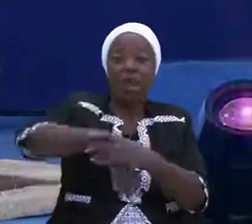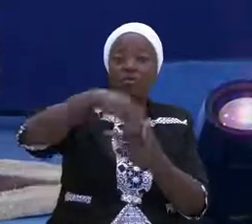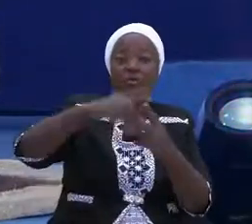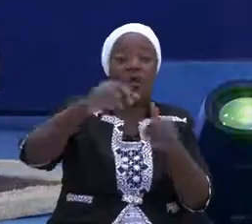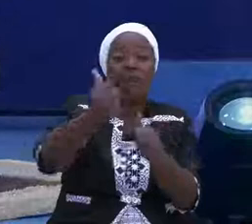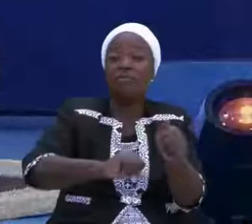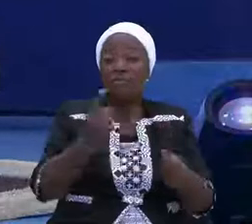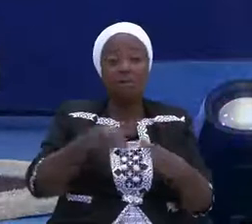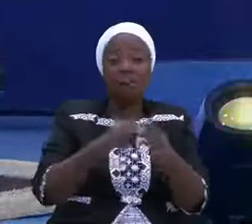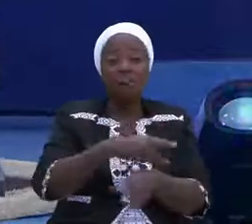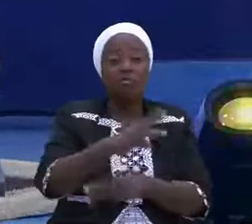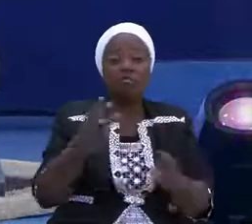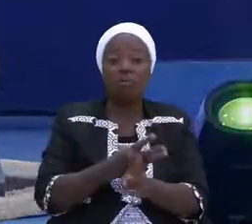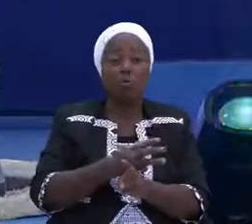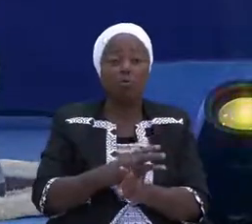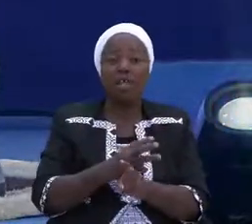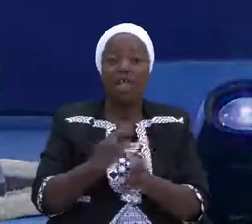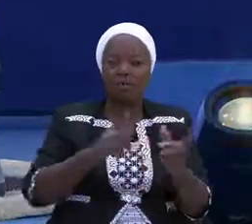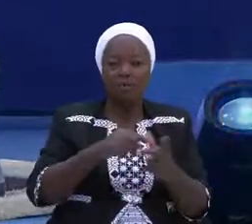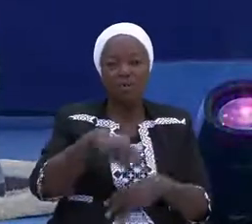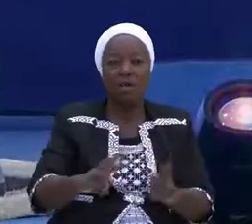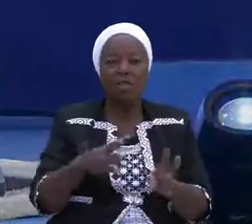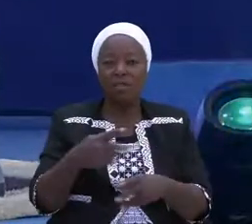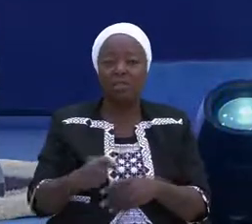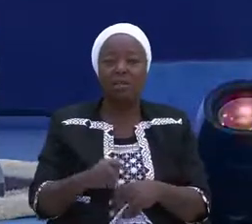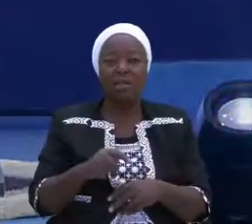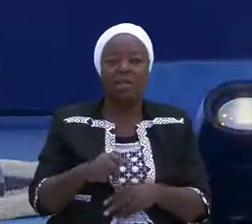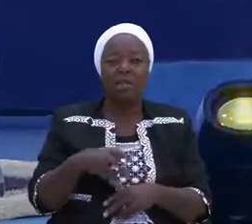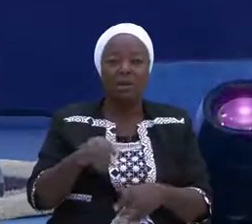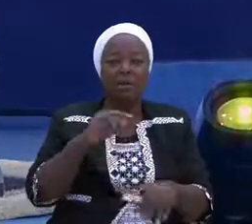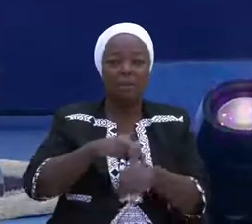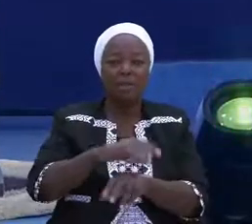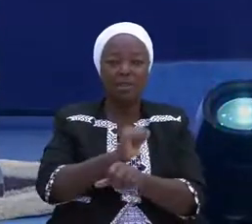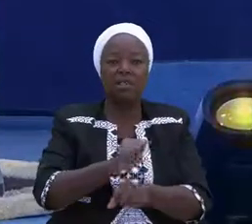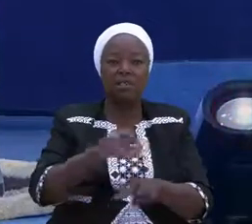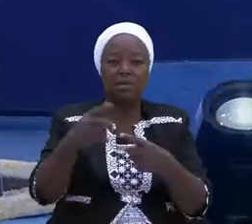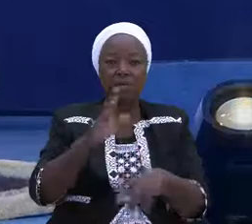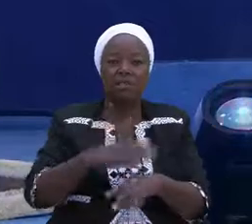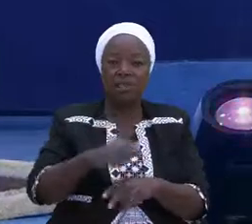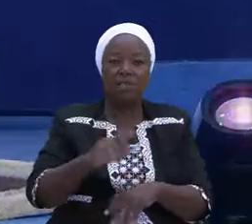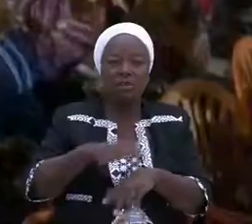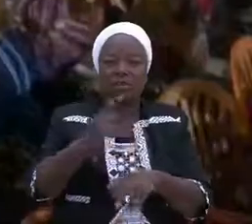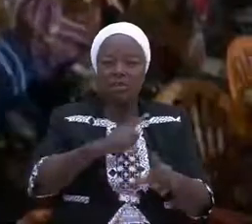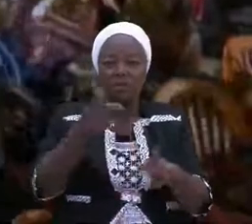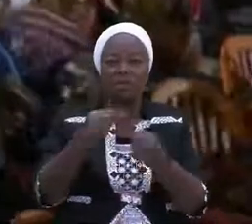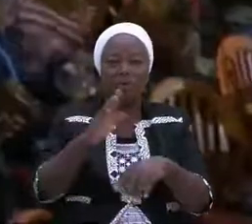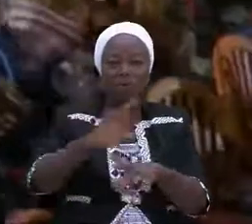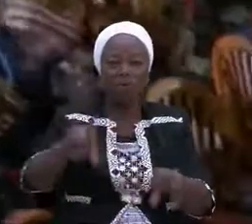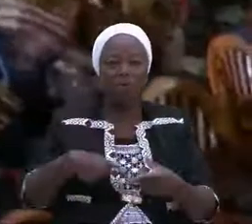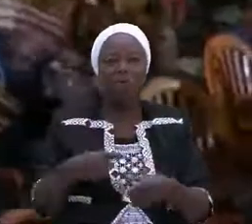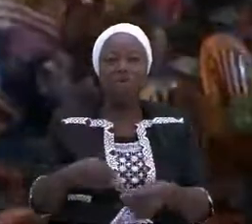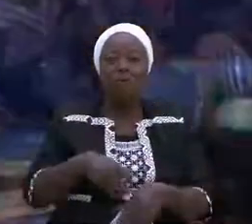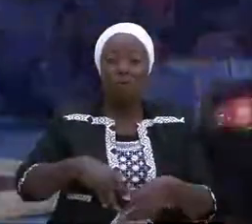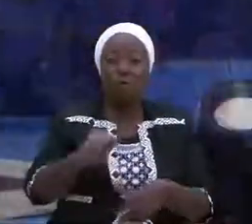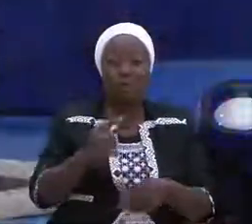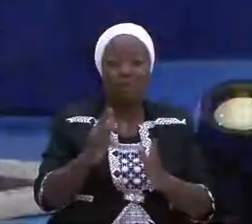est retransmis dans tout le monde entier. Pendant que le message est en cours, la touche du Seigneur viendra dans ta vie. Pendant que